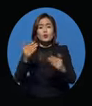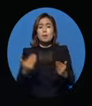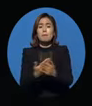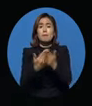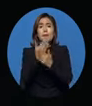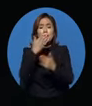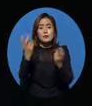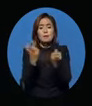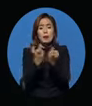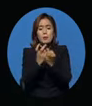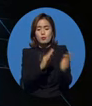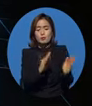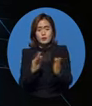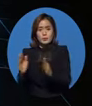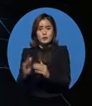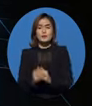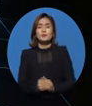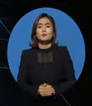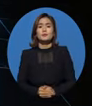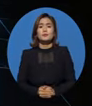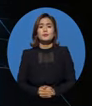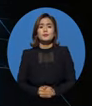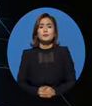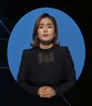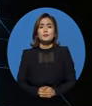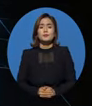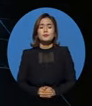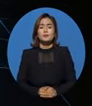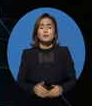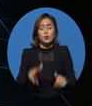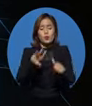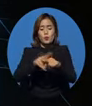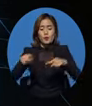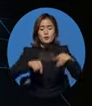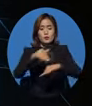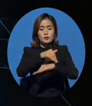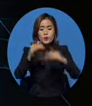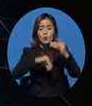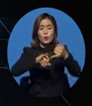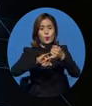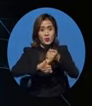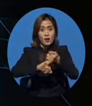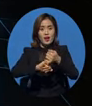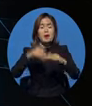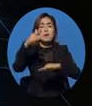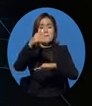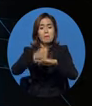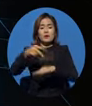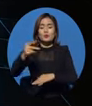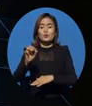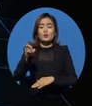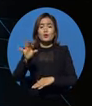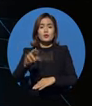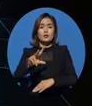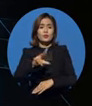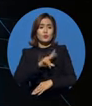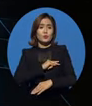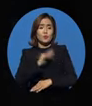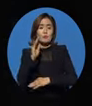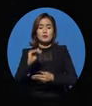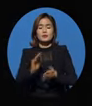있는 방안을 마련했으며 여기까지 듣겠습니다 후보들의 정책과 공약 끝으로 성형기술 오버 역시 1분 30초